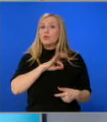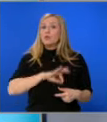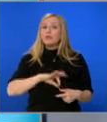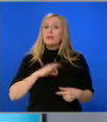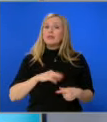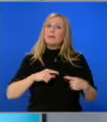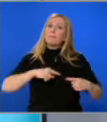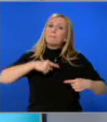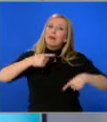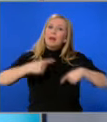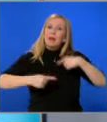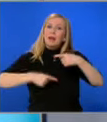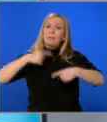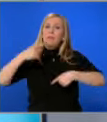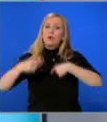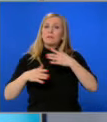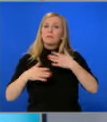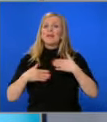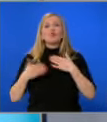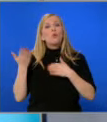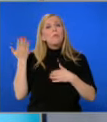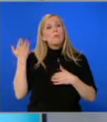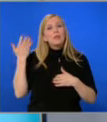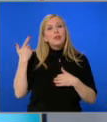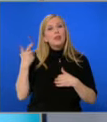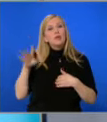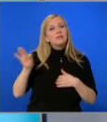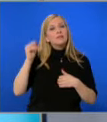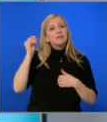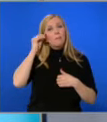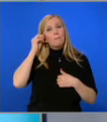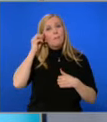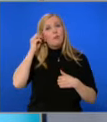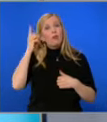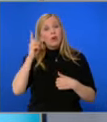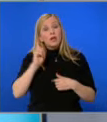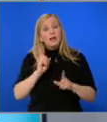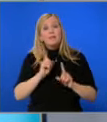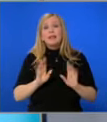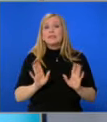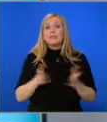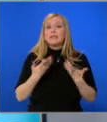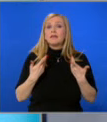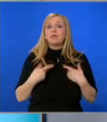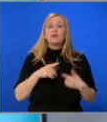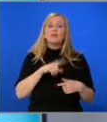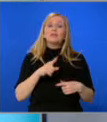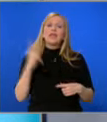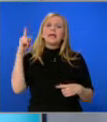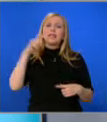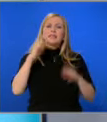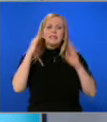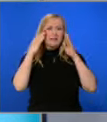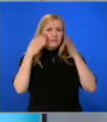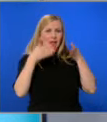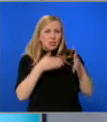да преработим това тоталитарно минало и да извлечем поуките от него. Това не става, когато всеки ден се взираме